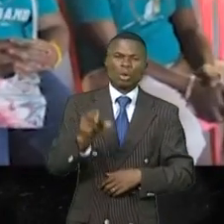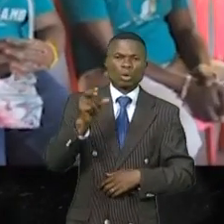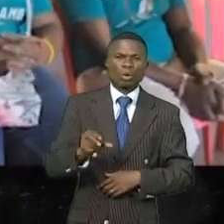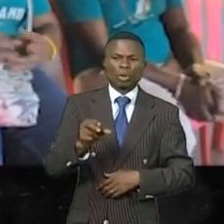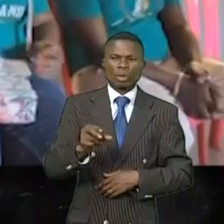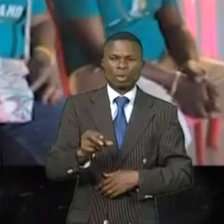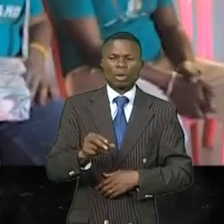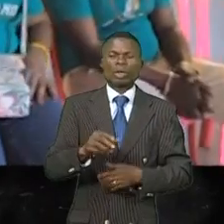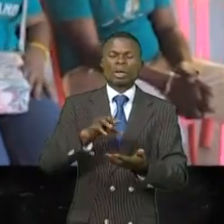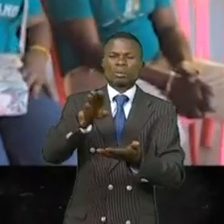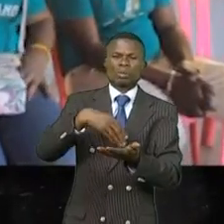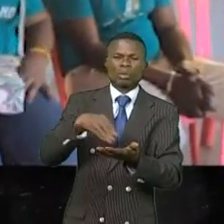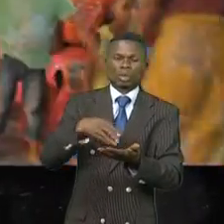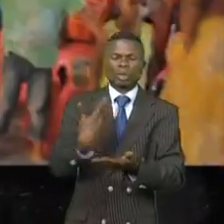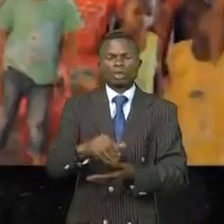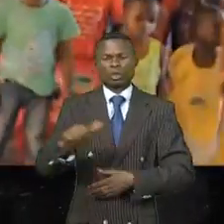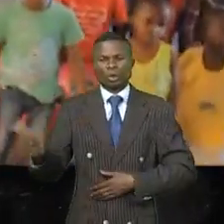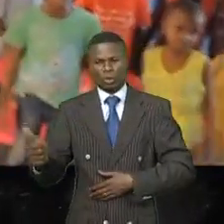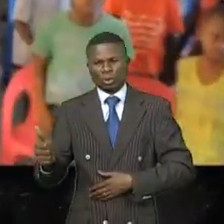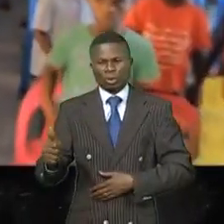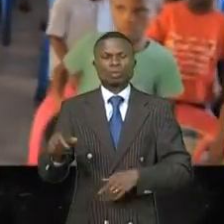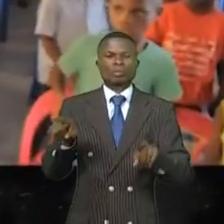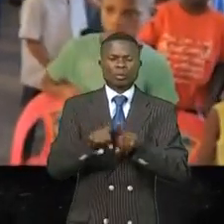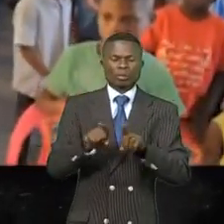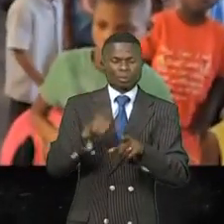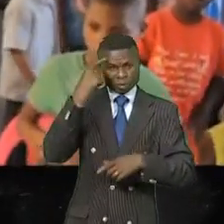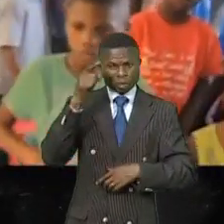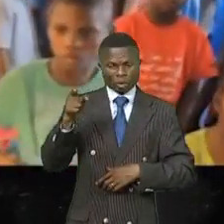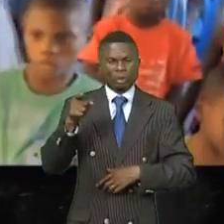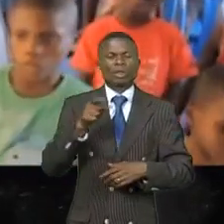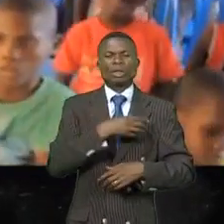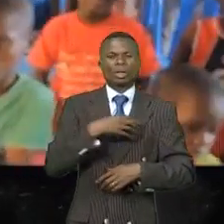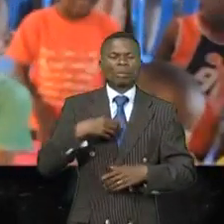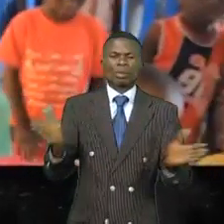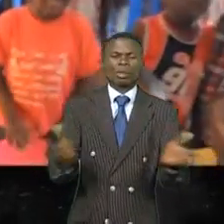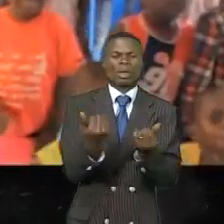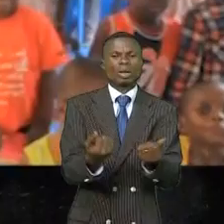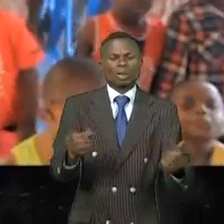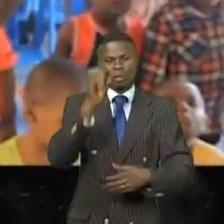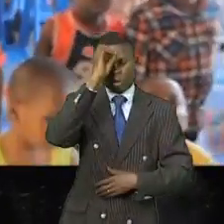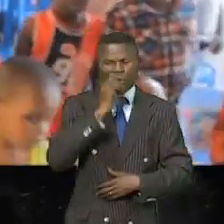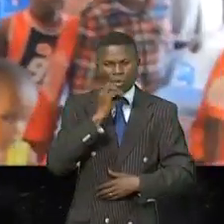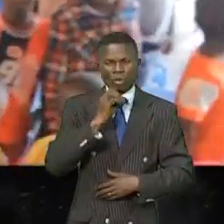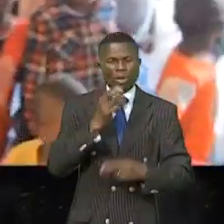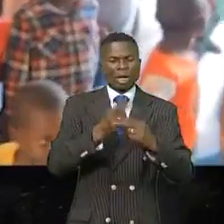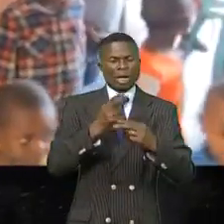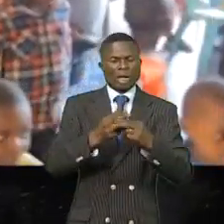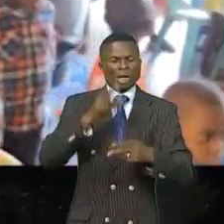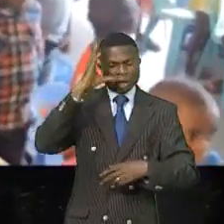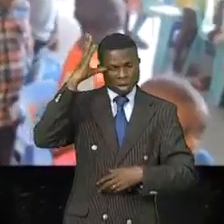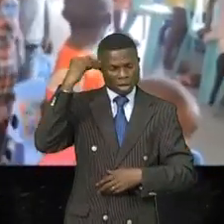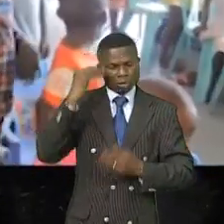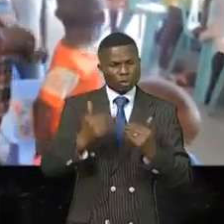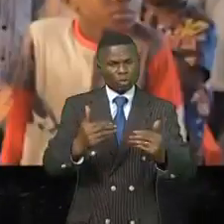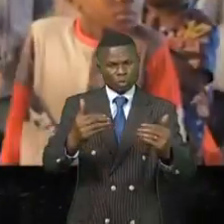la mayonnaise et autres vivres. C'était aussi l'occasion pour elle d'encourager ses enfants de toujours garder l'espoir et